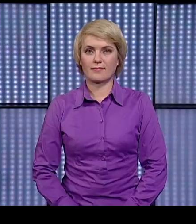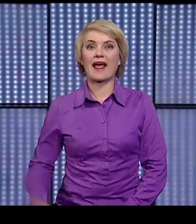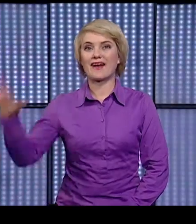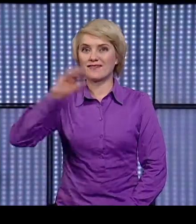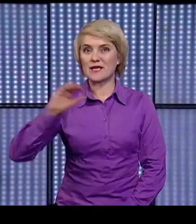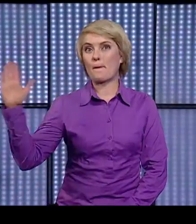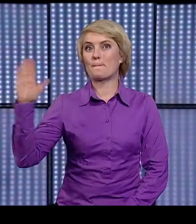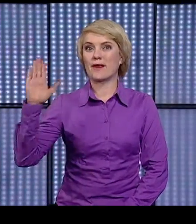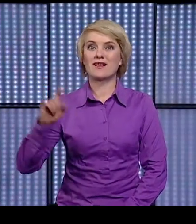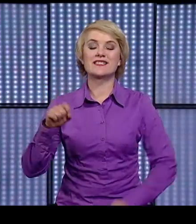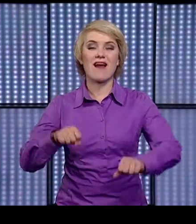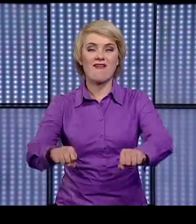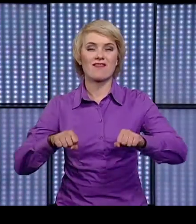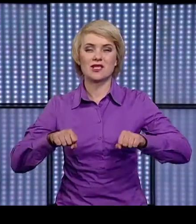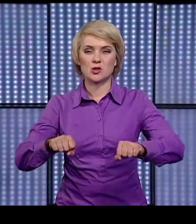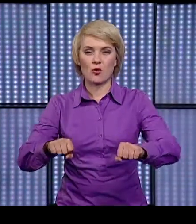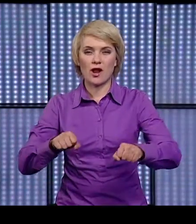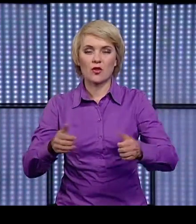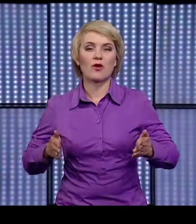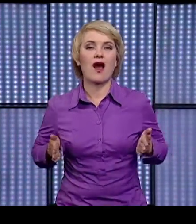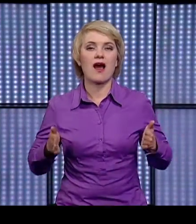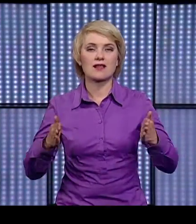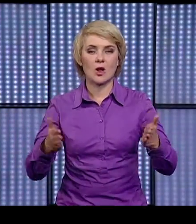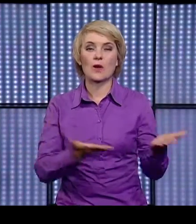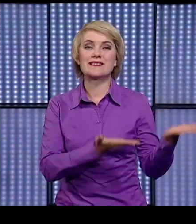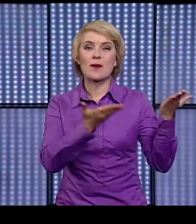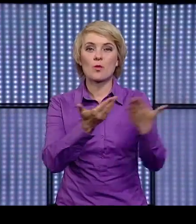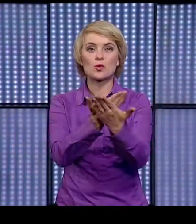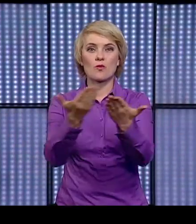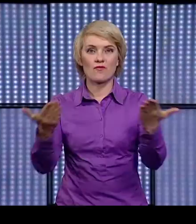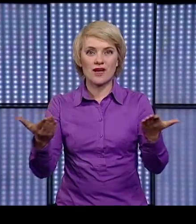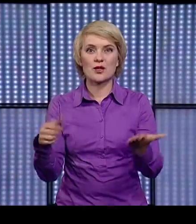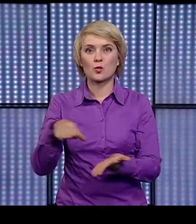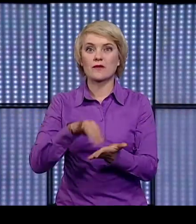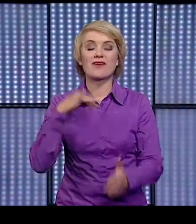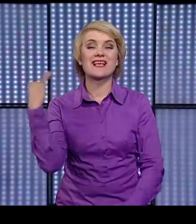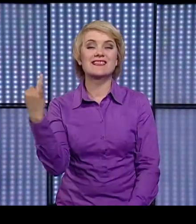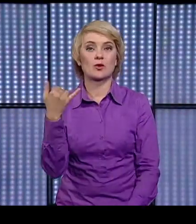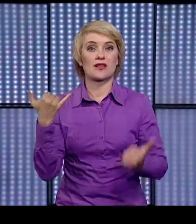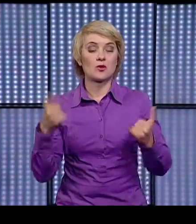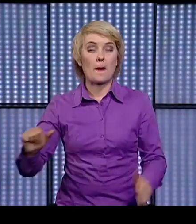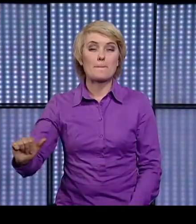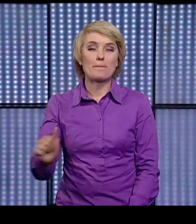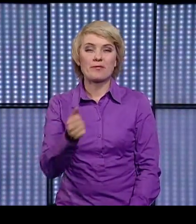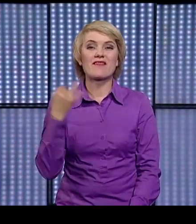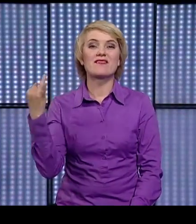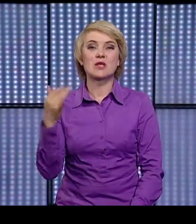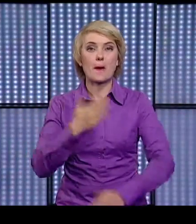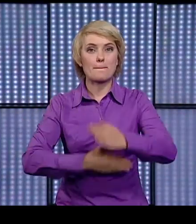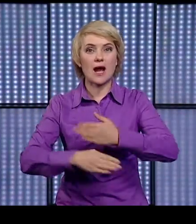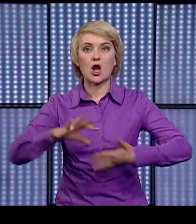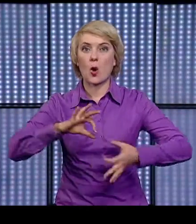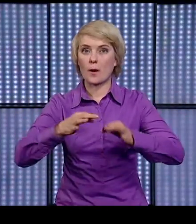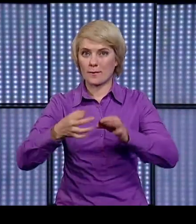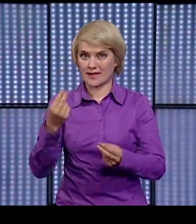Всім привіт з веслувального каналу «Лагоа». Запрошуємо вас доєднатися до історії. Сьогодні вперше в історії Паралімпійських